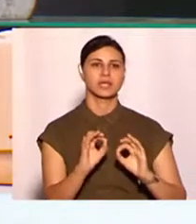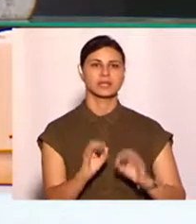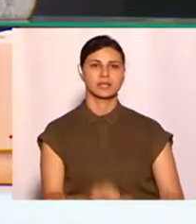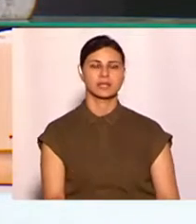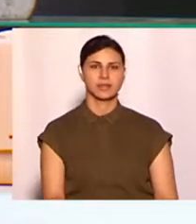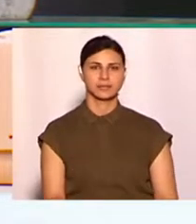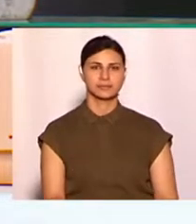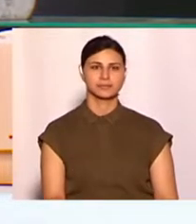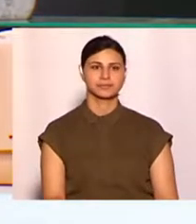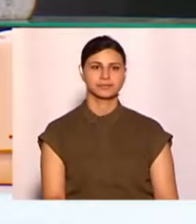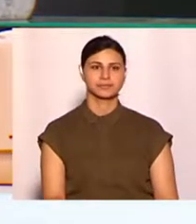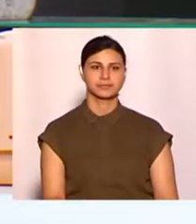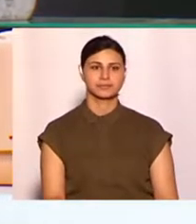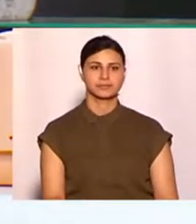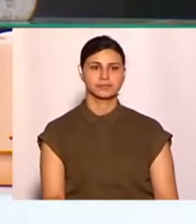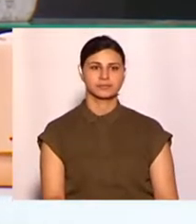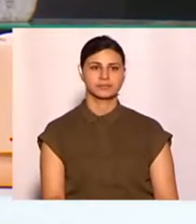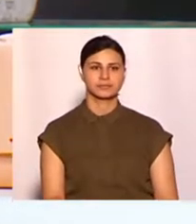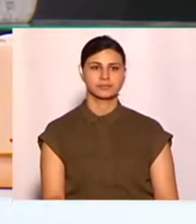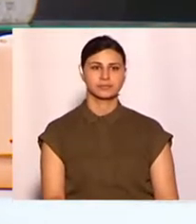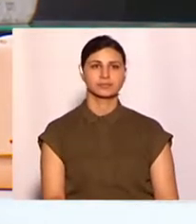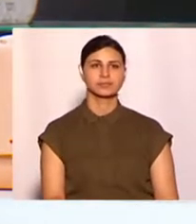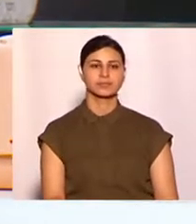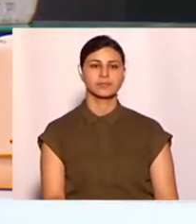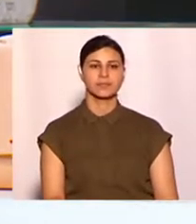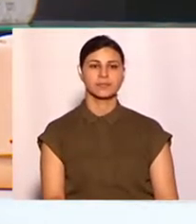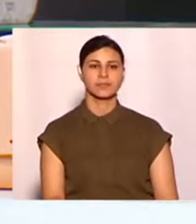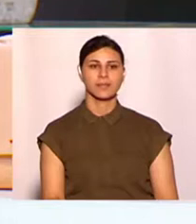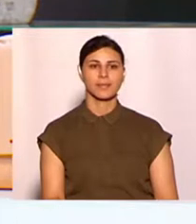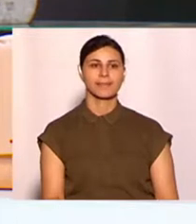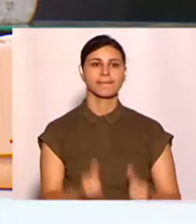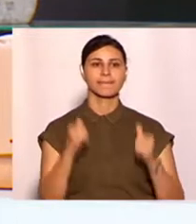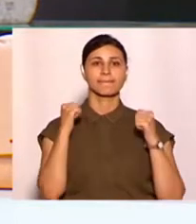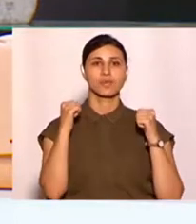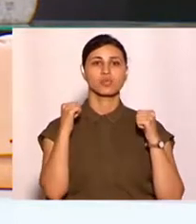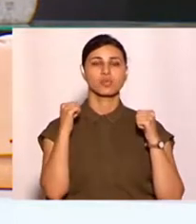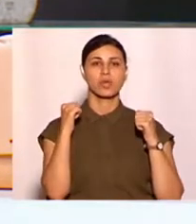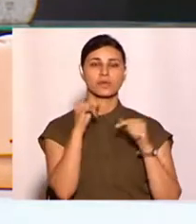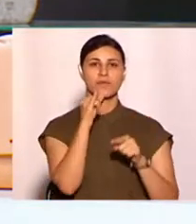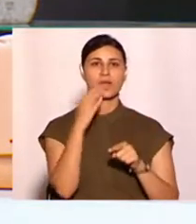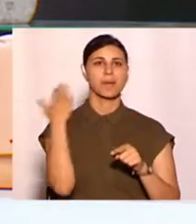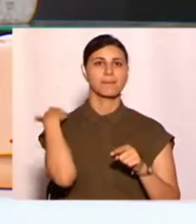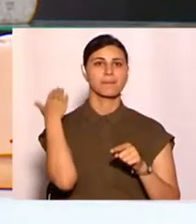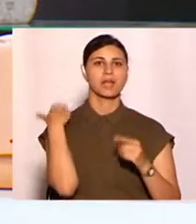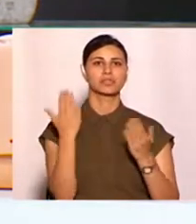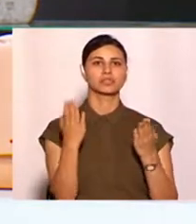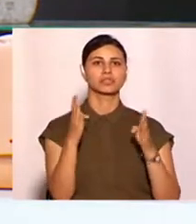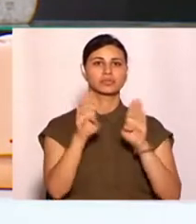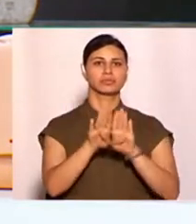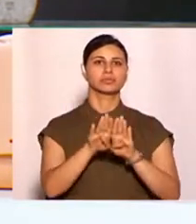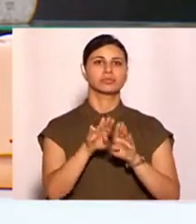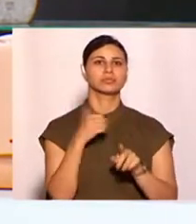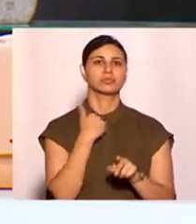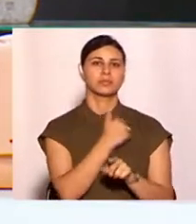თქვენ თვითონ პროგრესს ნახავთ, ხელი დავიჭიროთ ესე და უკან გავწიოთ და თითქოს ბეჭის ძვლებით ვცდილობთ რომ